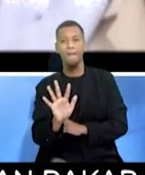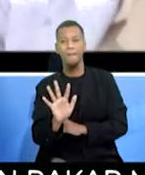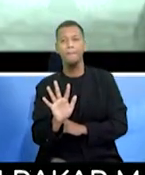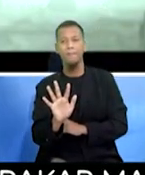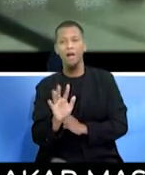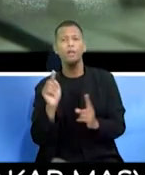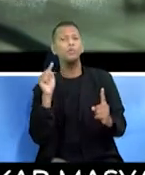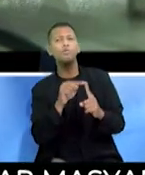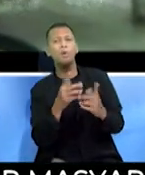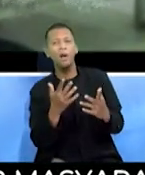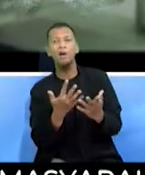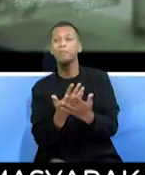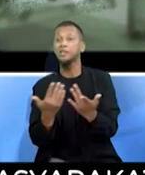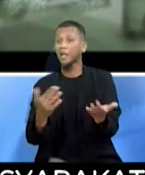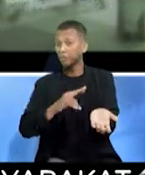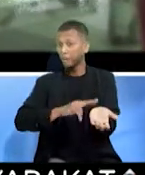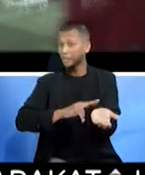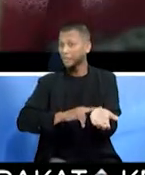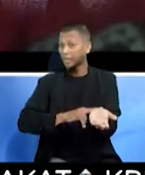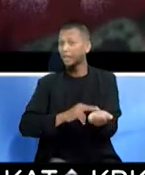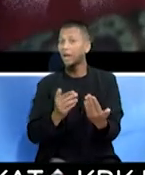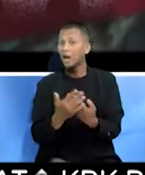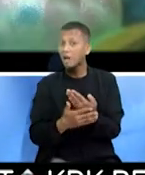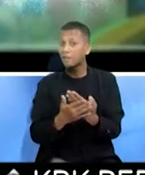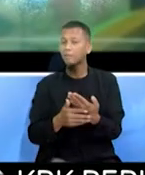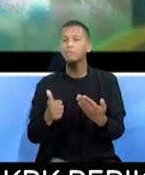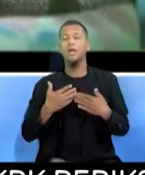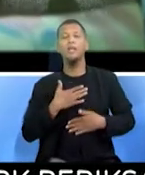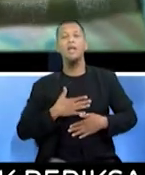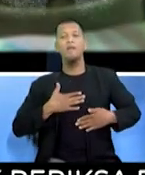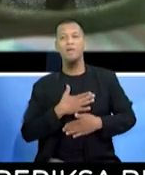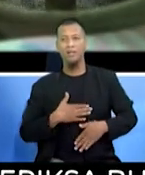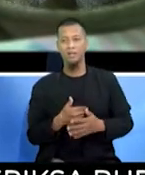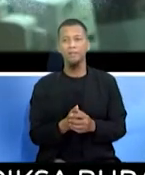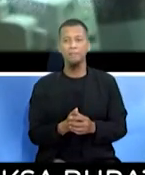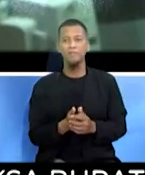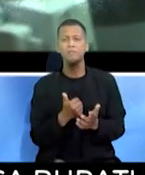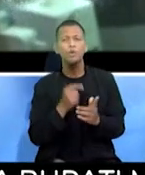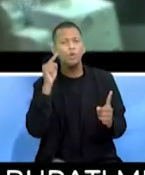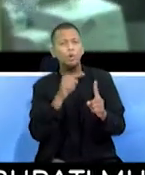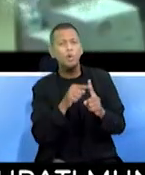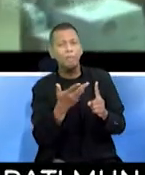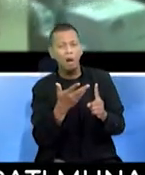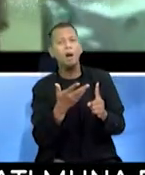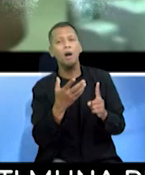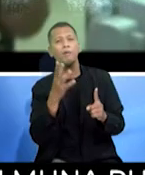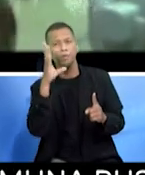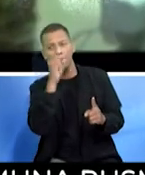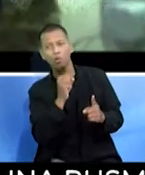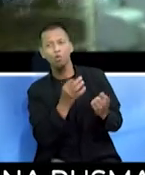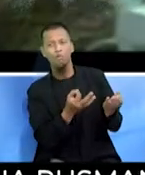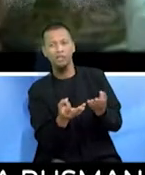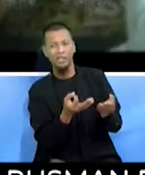untuk peserta. Sebetulnya konteksnya uji cobanya adalah tersebut gitu. Kemudian bagaimana tadi pertanyaan ketika